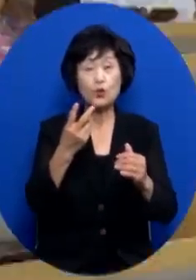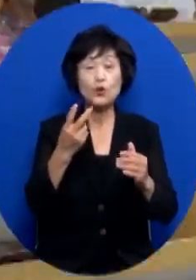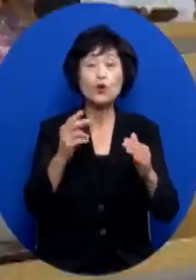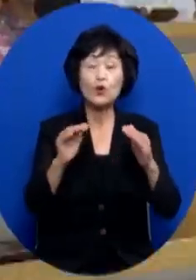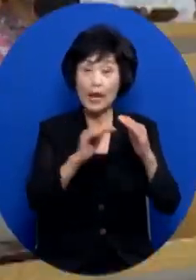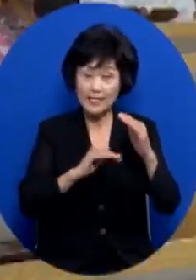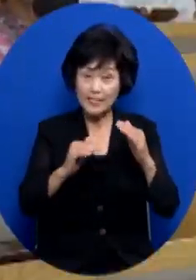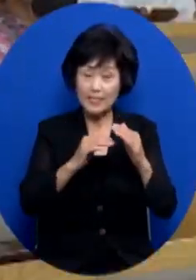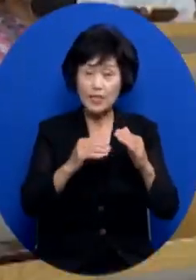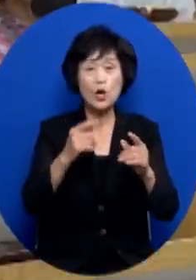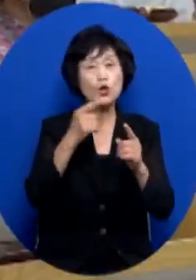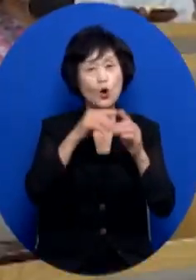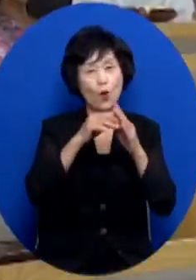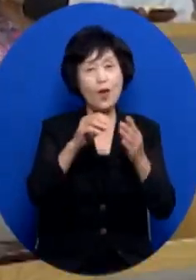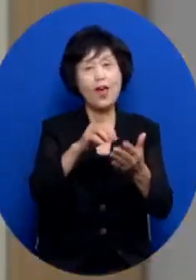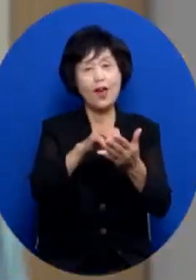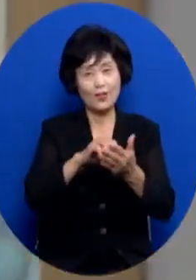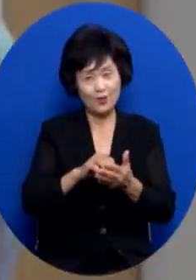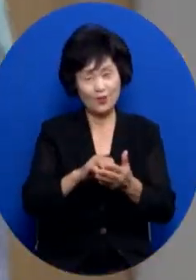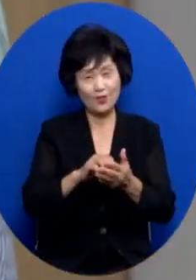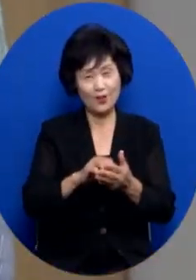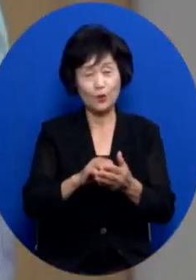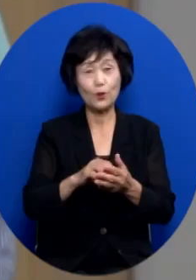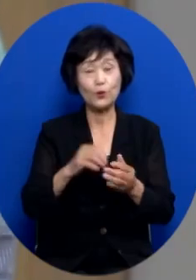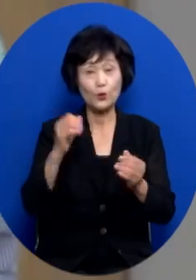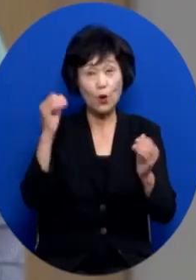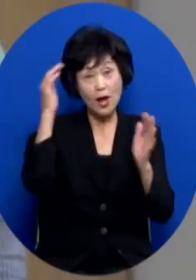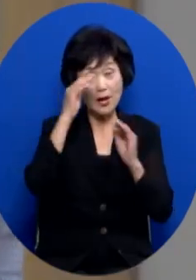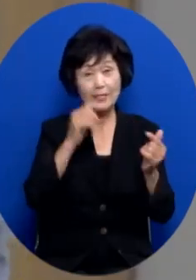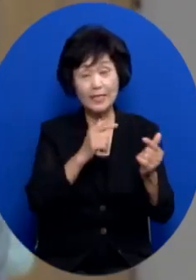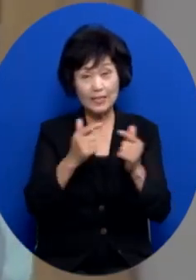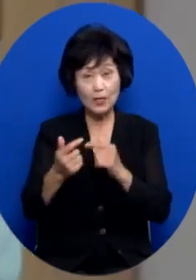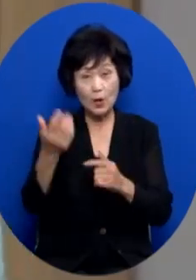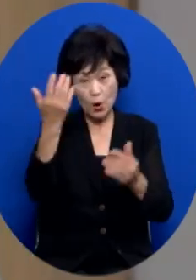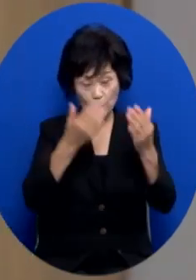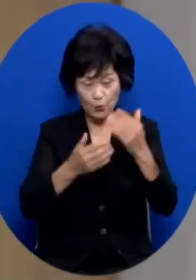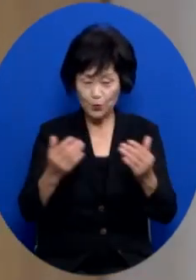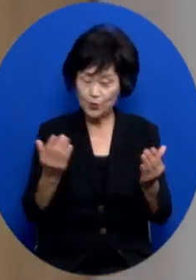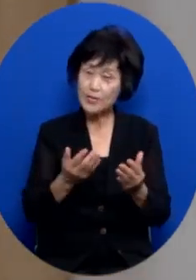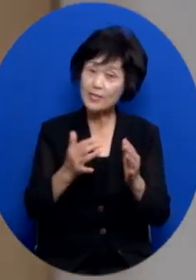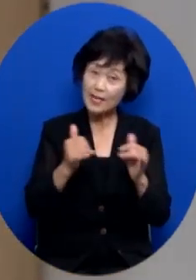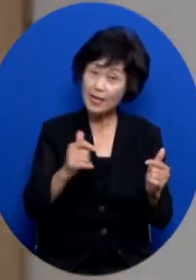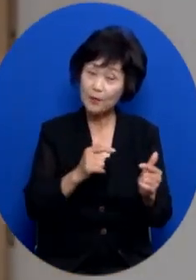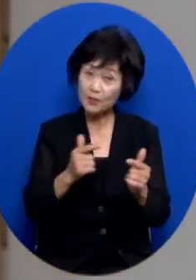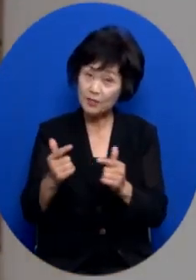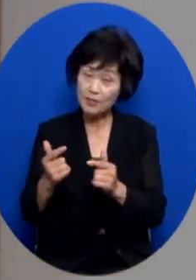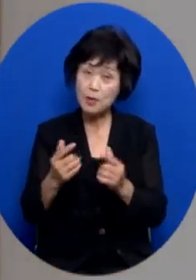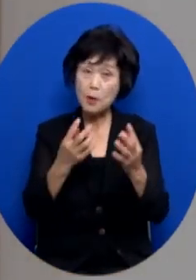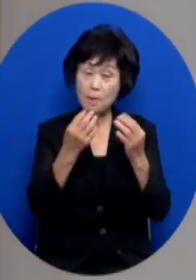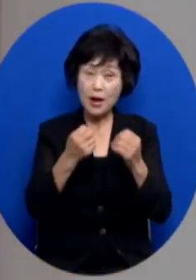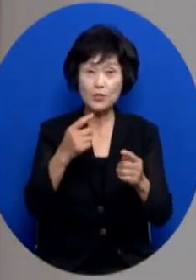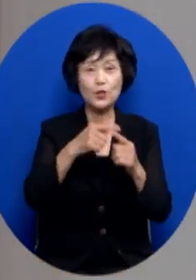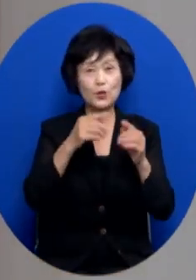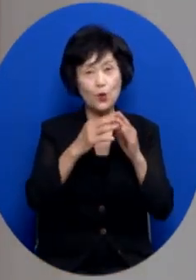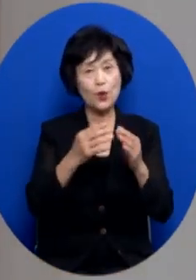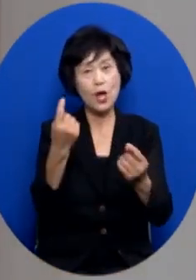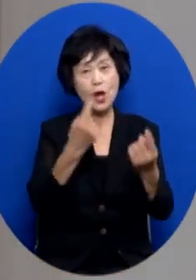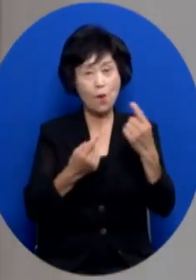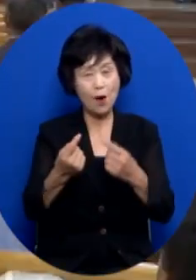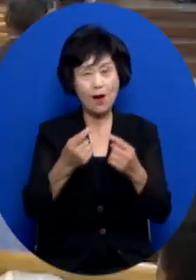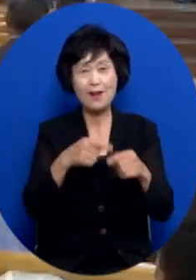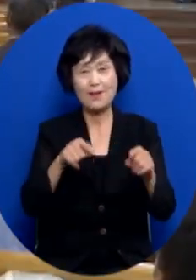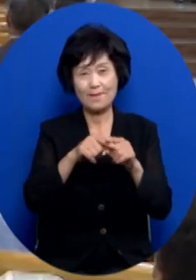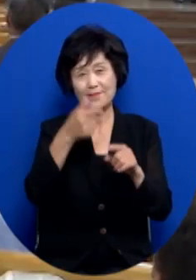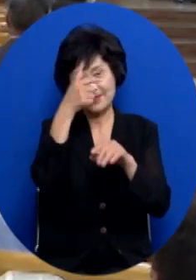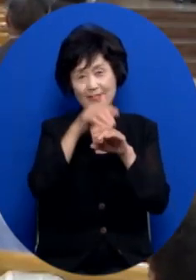에게등록했습니다. 또한많은외국인 유학생과이주노동자들이 함께예배드리기위해